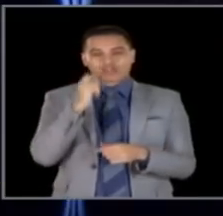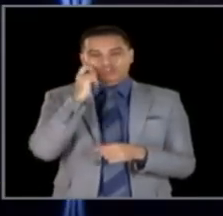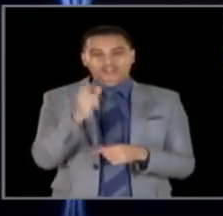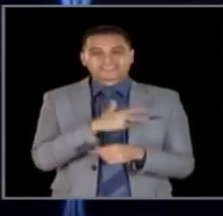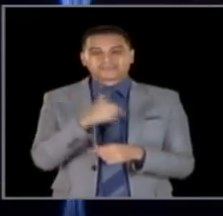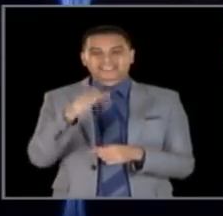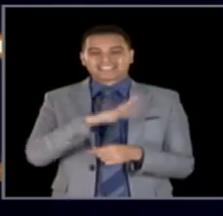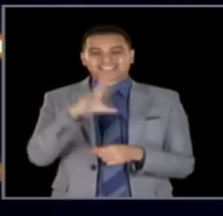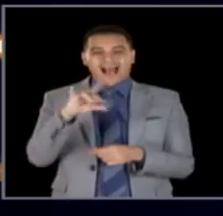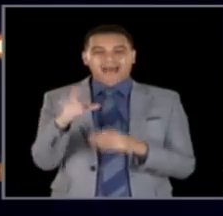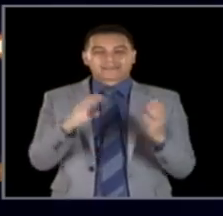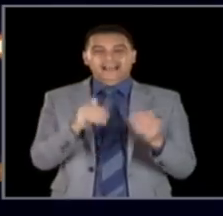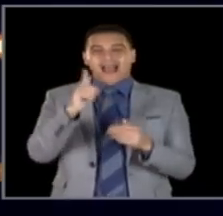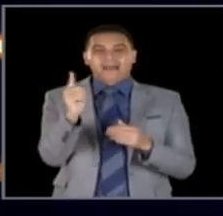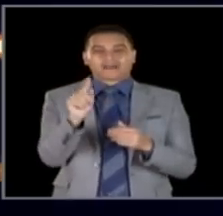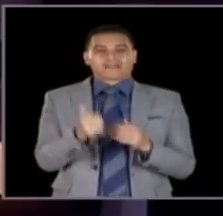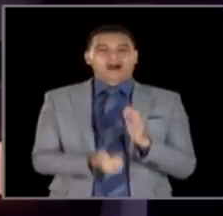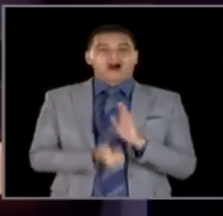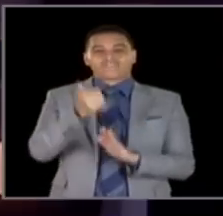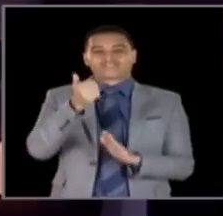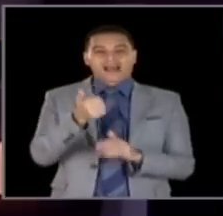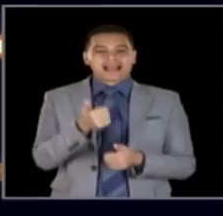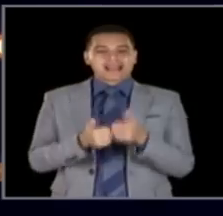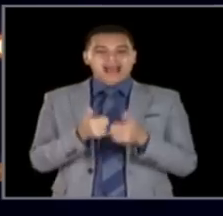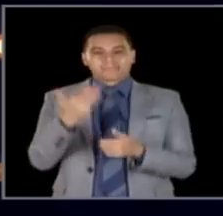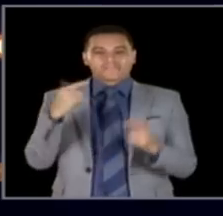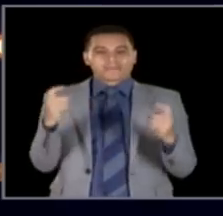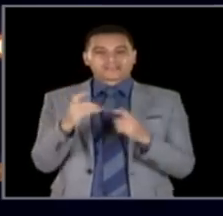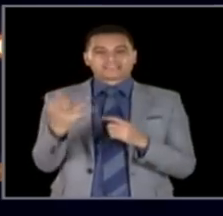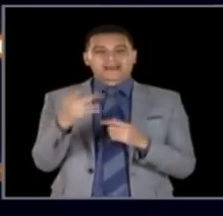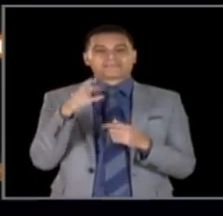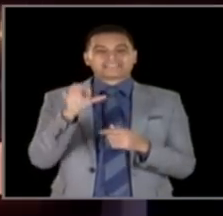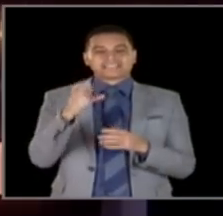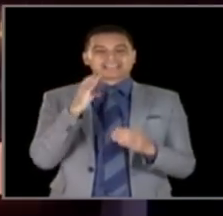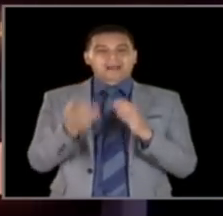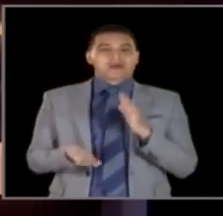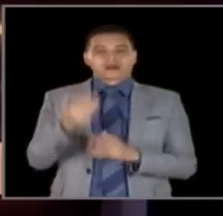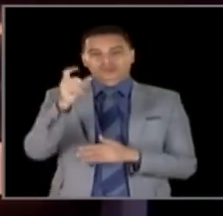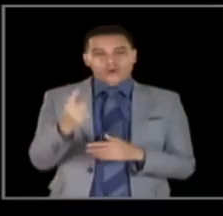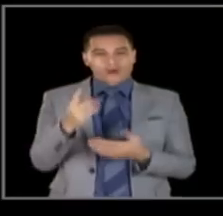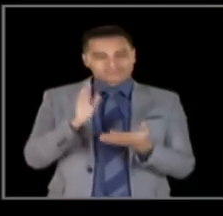عامل ايه؟ افضل لاعب الماتش اللي فات جبت كام نقطه؟ 90. 90 نقطه نحيي كلنا.